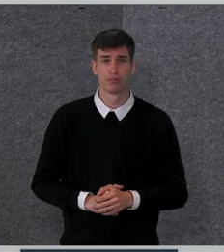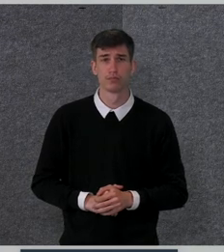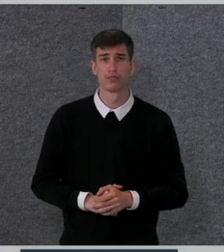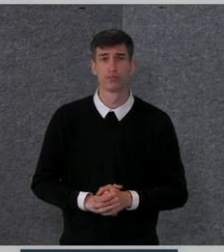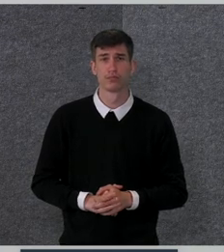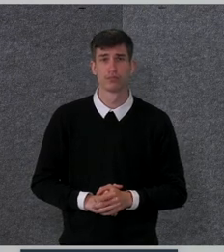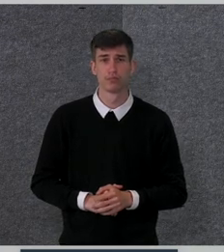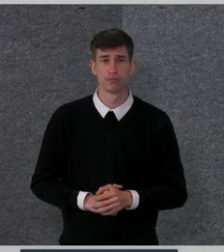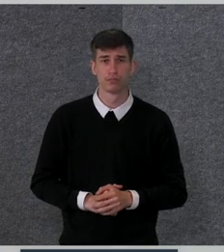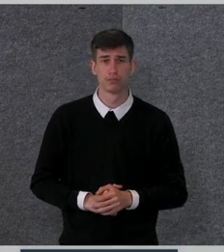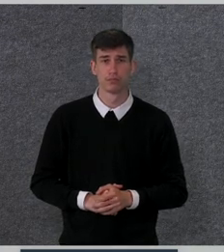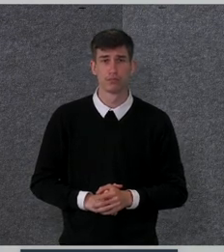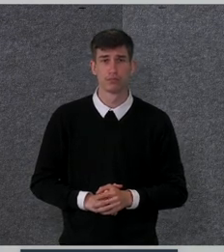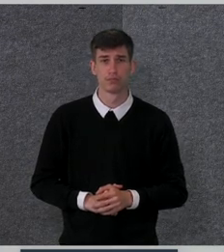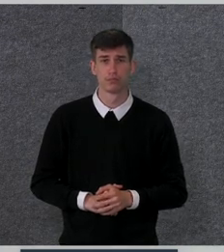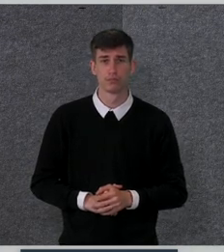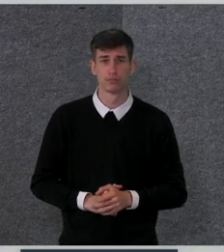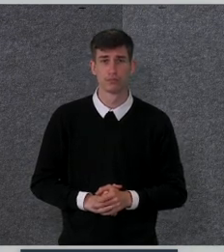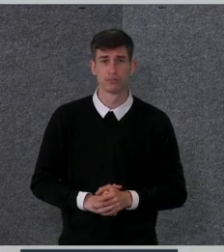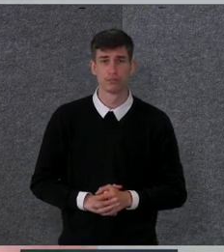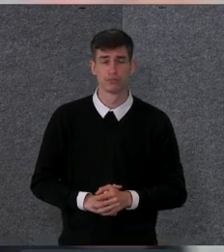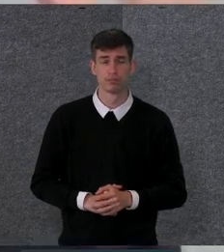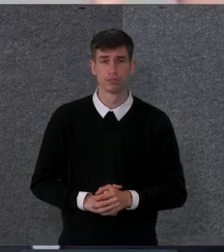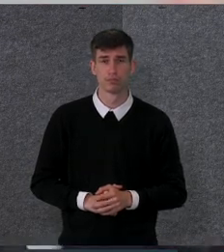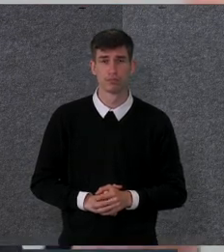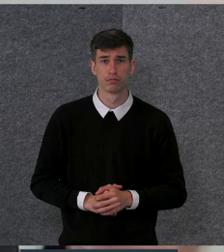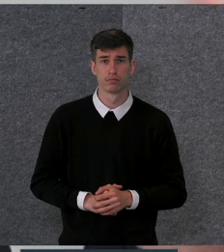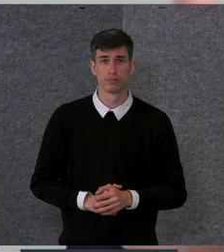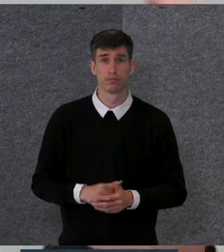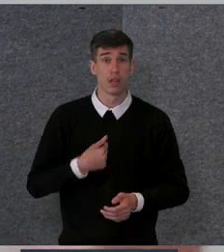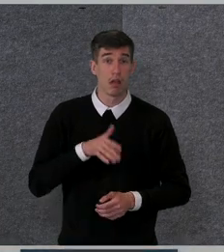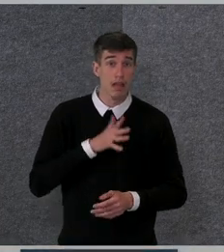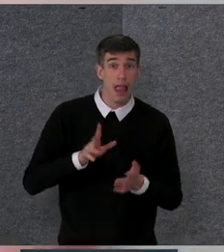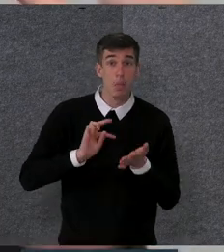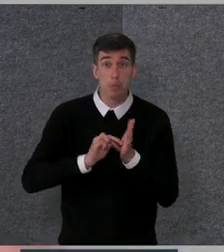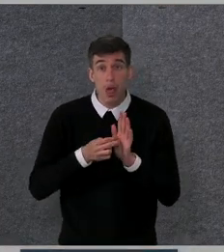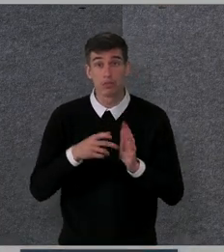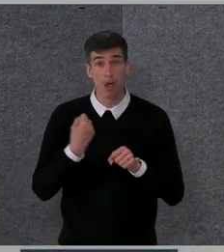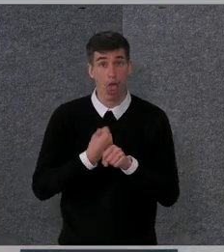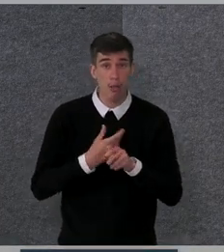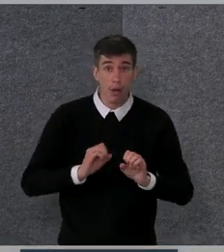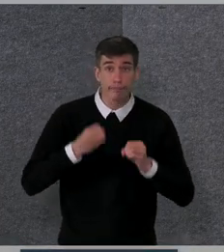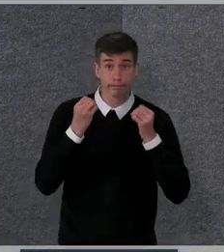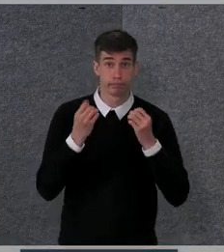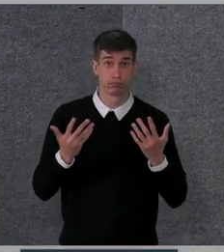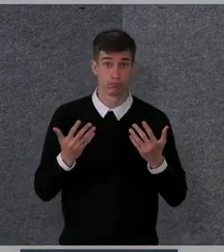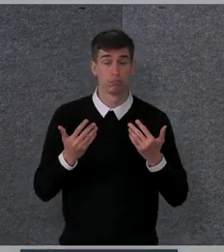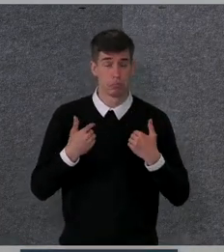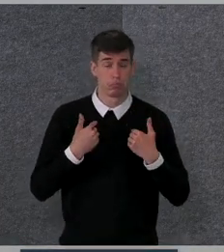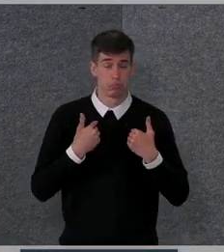sagen könnte und ich würde einfach unglaublich gern politisch arbeiten, das ist, glaube ich, klar